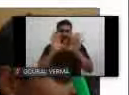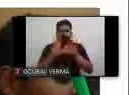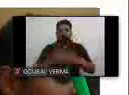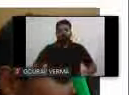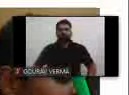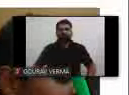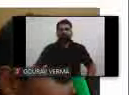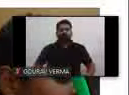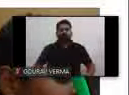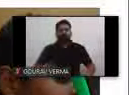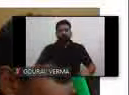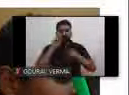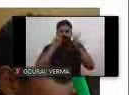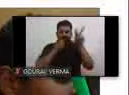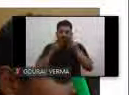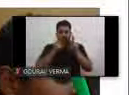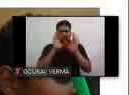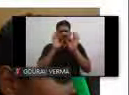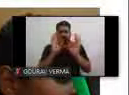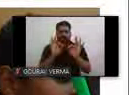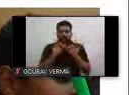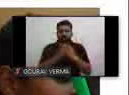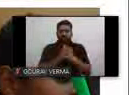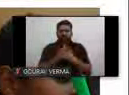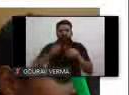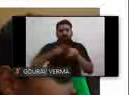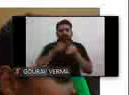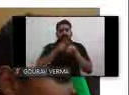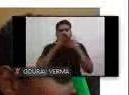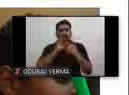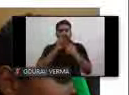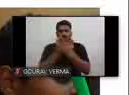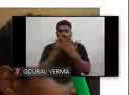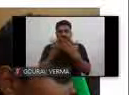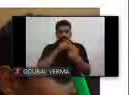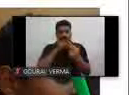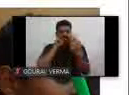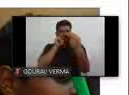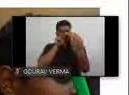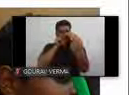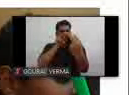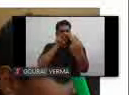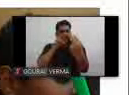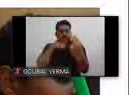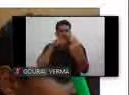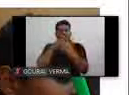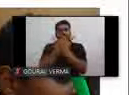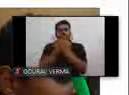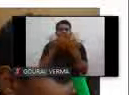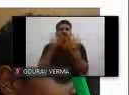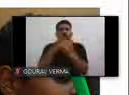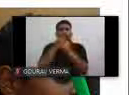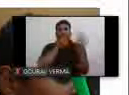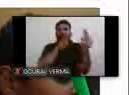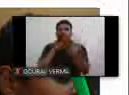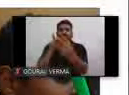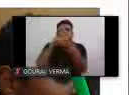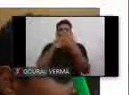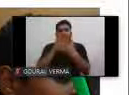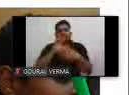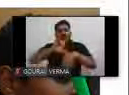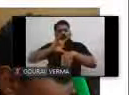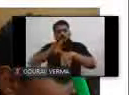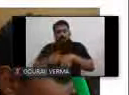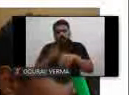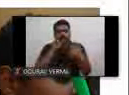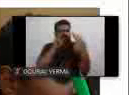विजुअल फिक्सेशन, द एबिलिटी टू लॉक वन्स गेज ऑन ए विजुअल टारगेट, एक टारगेट या कुछ देर तक